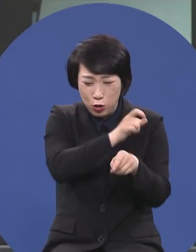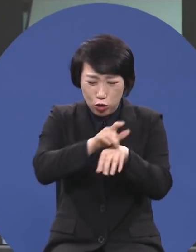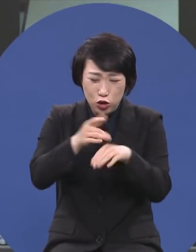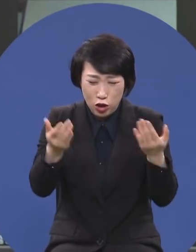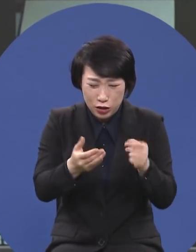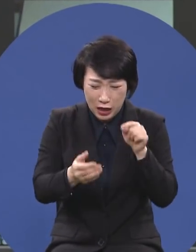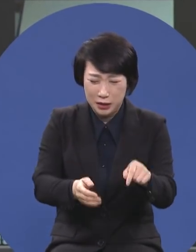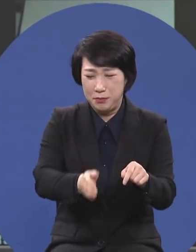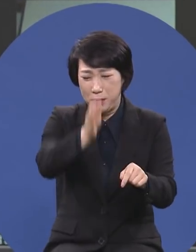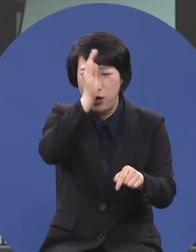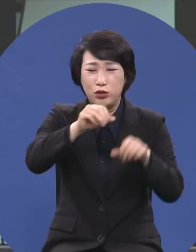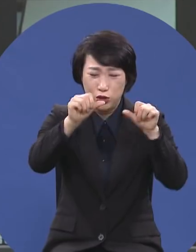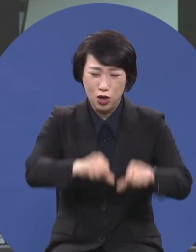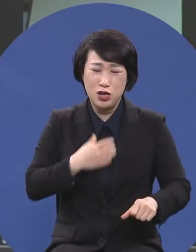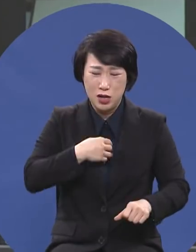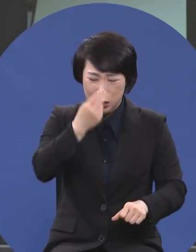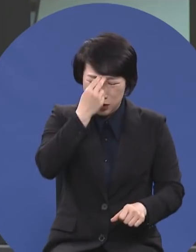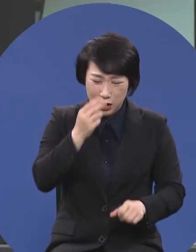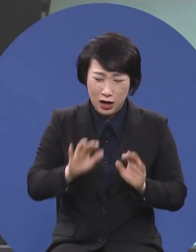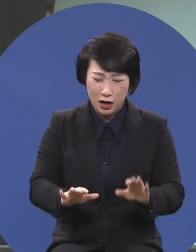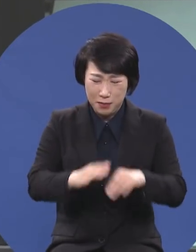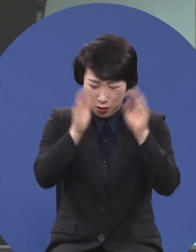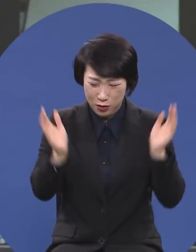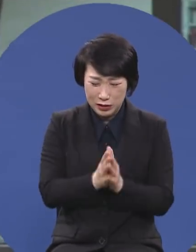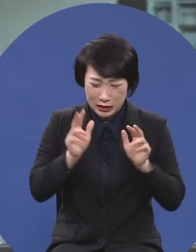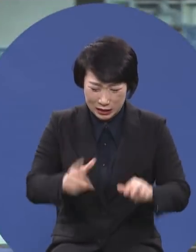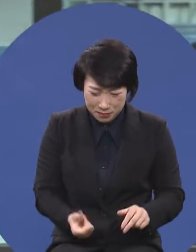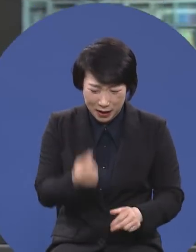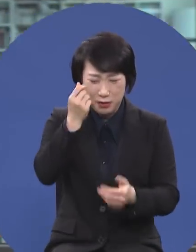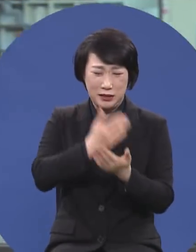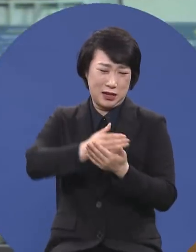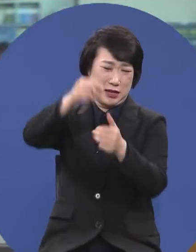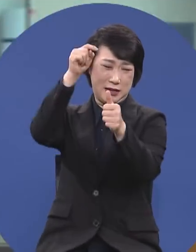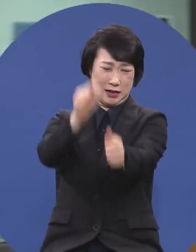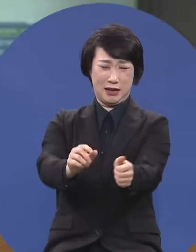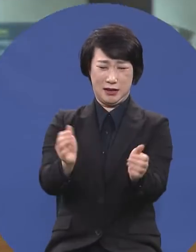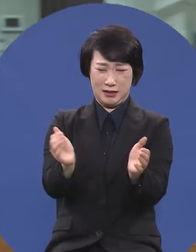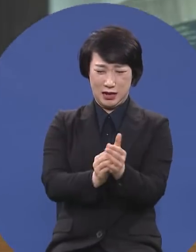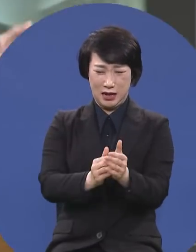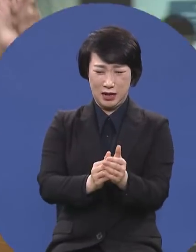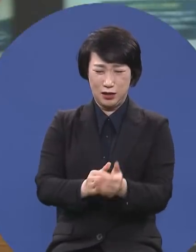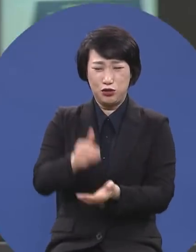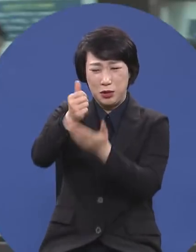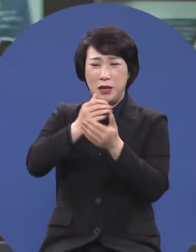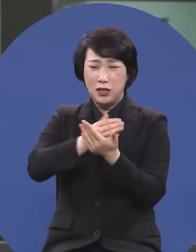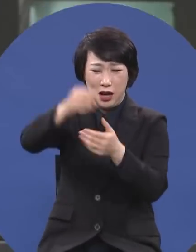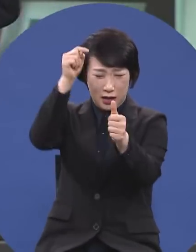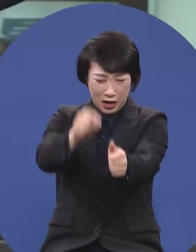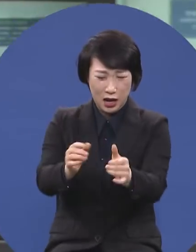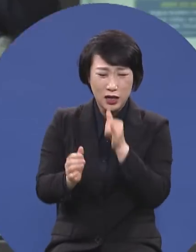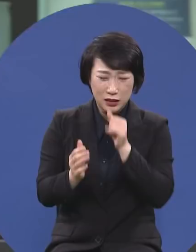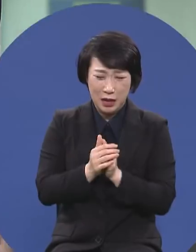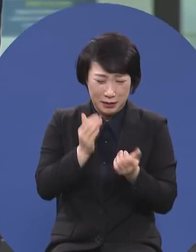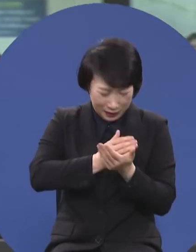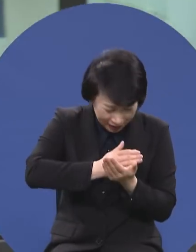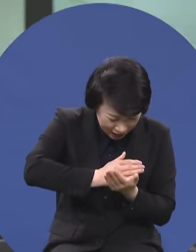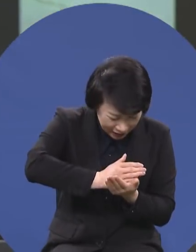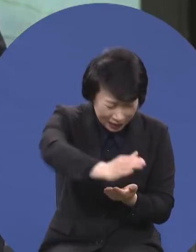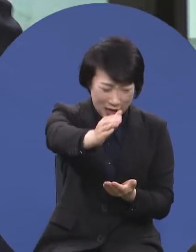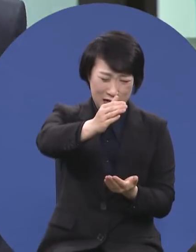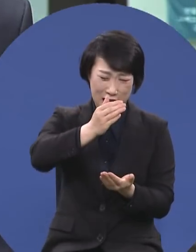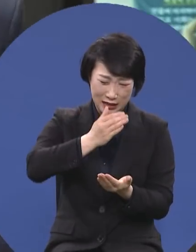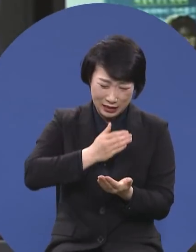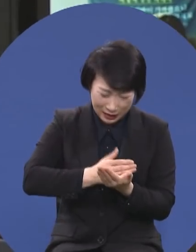사단 귀신 질병 저주 염려 근심 걱정아 지금 즉시 떠나갈지어다. 주가 나가라고 명령했으니